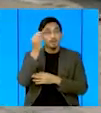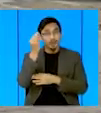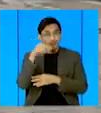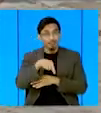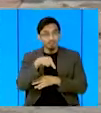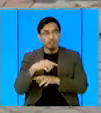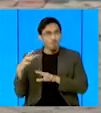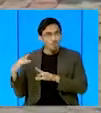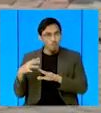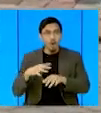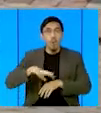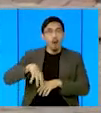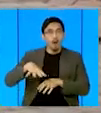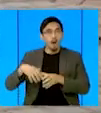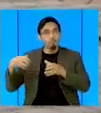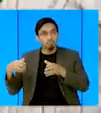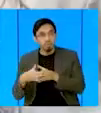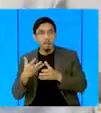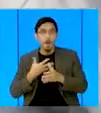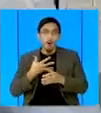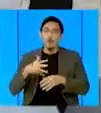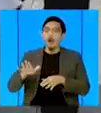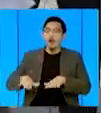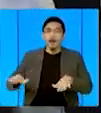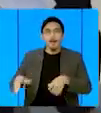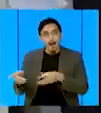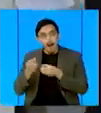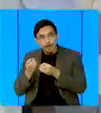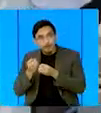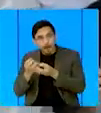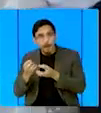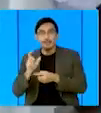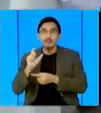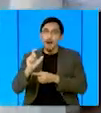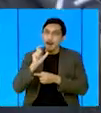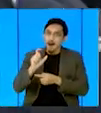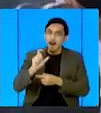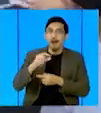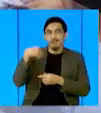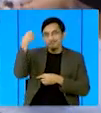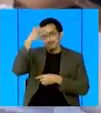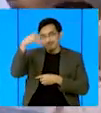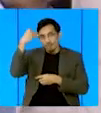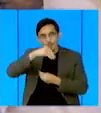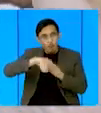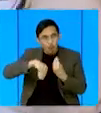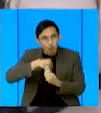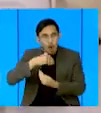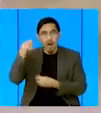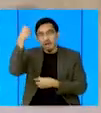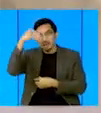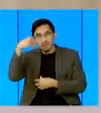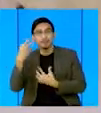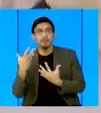keluarga yang ingin mengajarkan anak-anak mereka tata cara ibadah umroh maupun haji sedini mungkin. Terlebih mendekati Hari Raya Idul